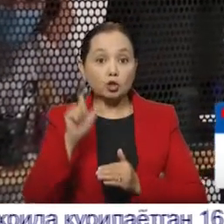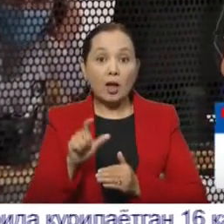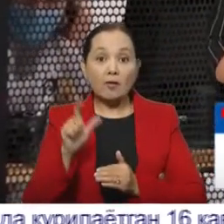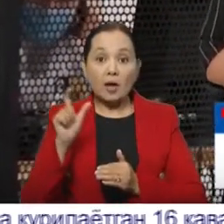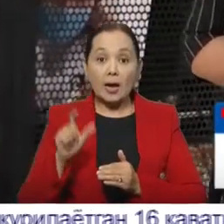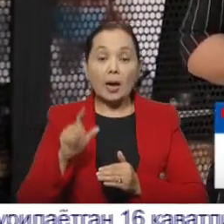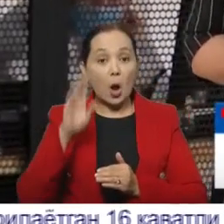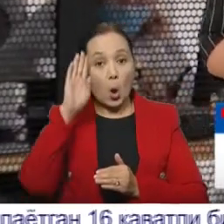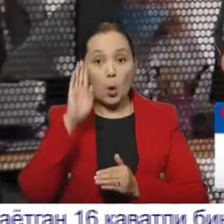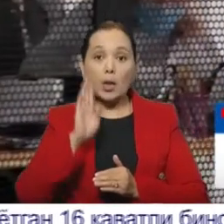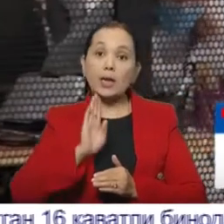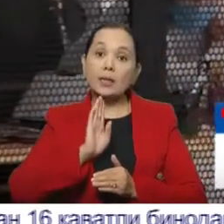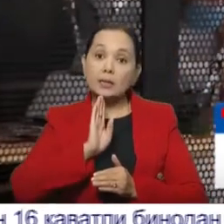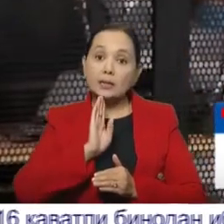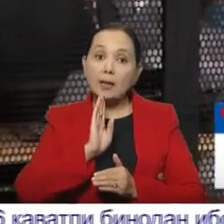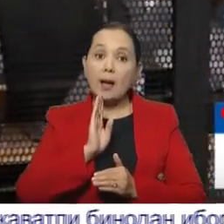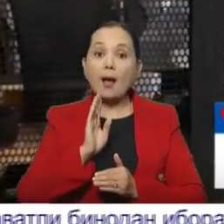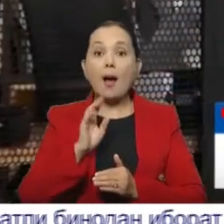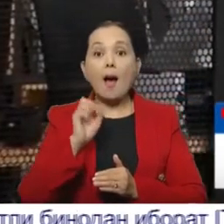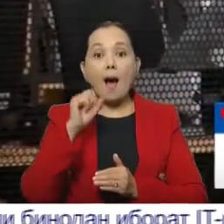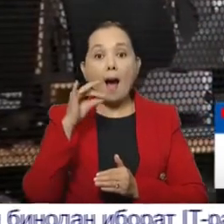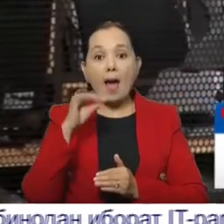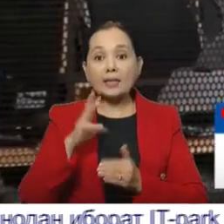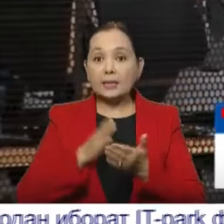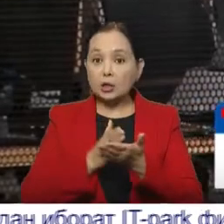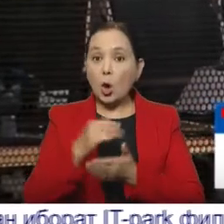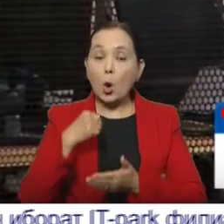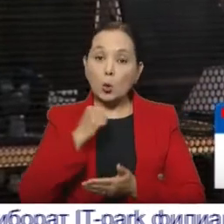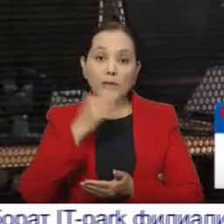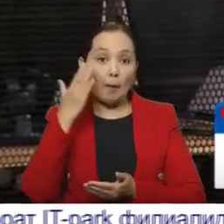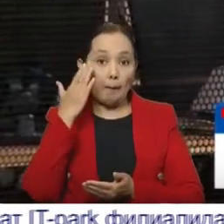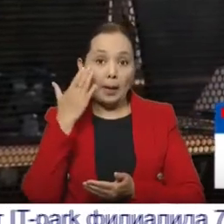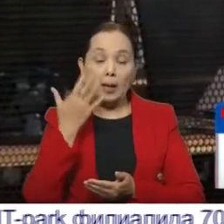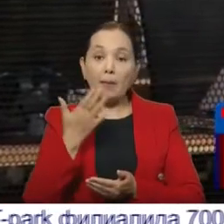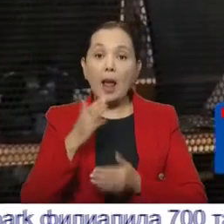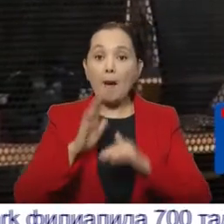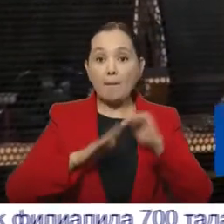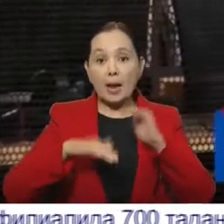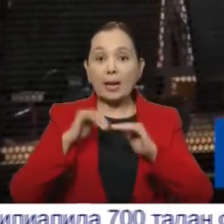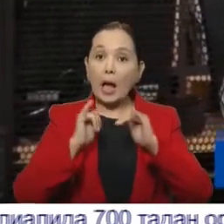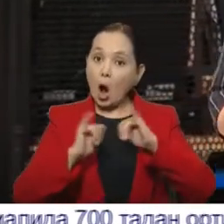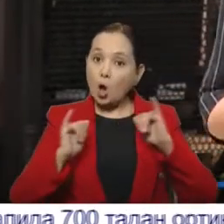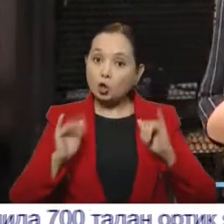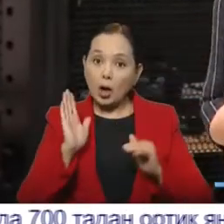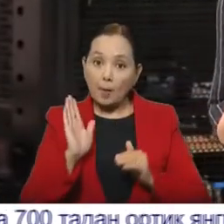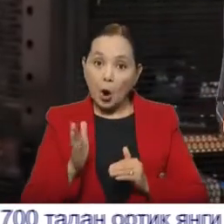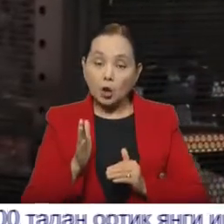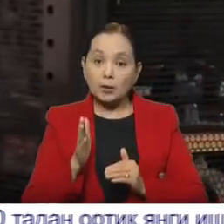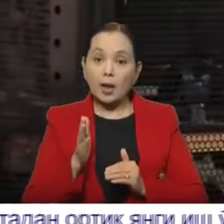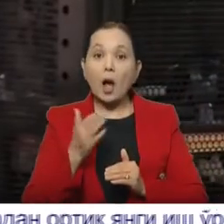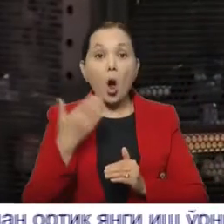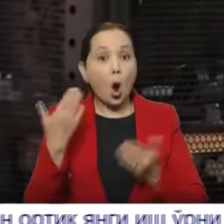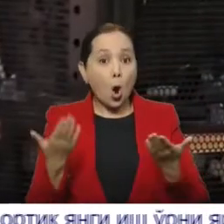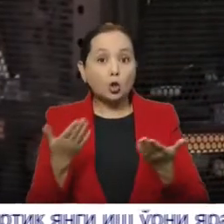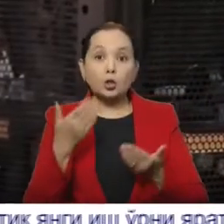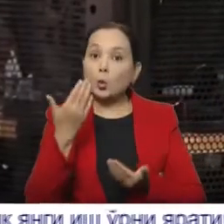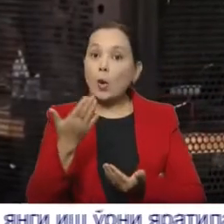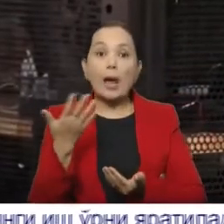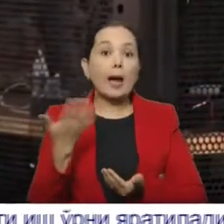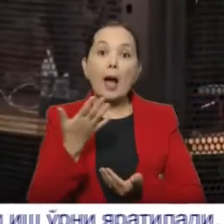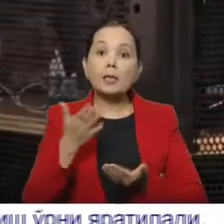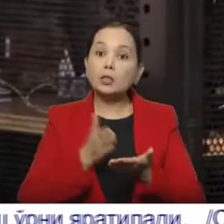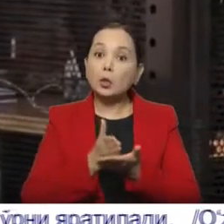ziyod o'g'il-qizlar IT sohasi bo'yicha o'z bilimlarini va malakalarini oshirmoqda ekanlar. Xo'sh, ular